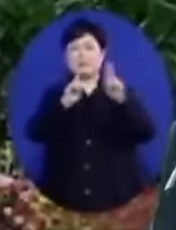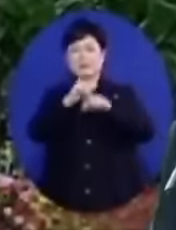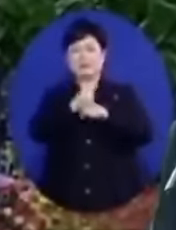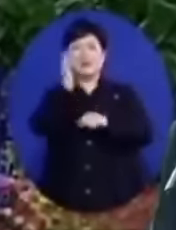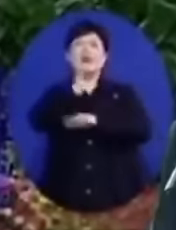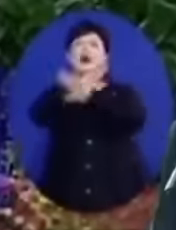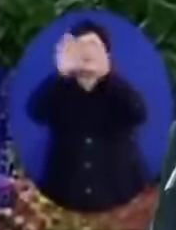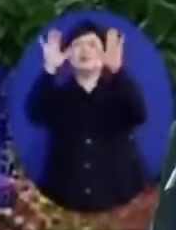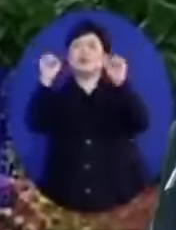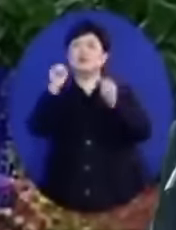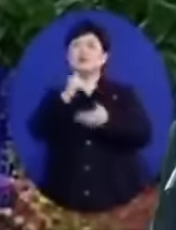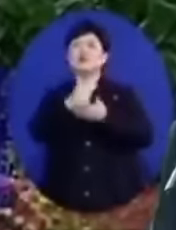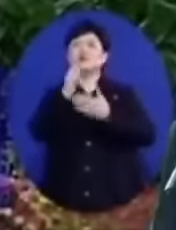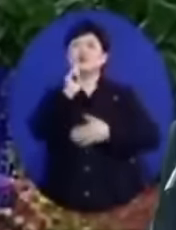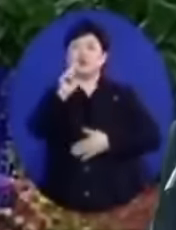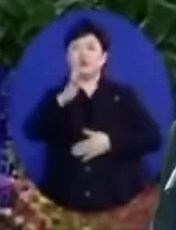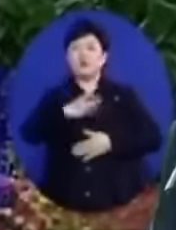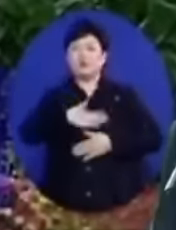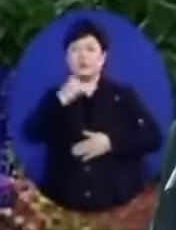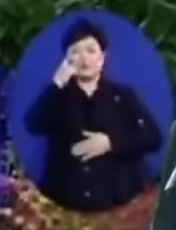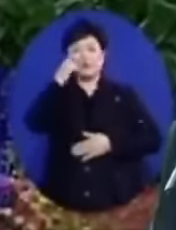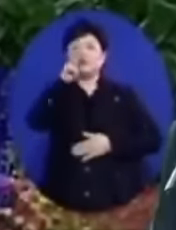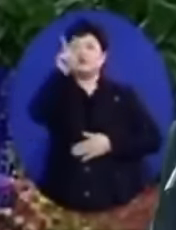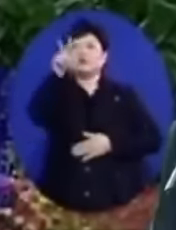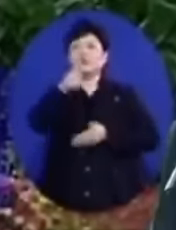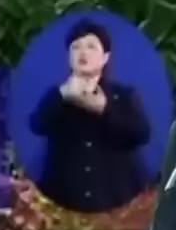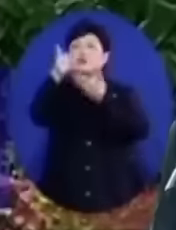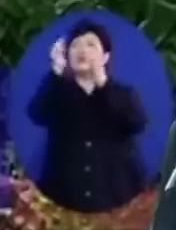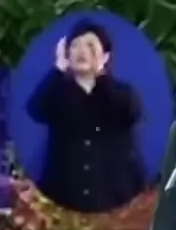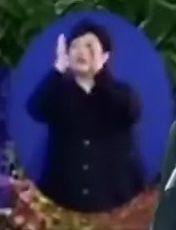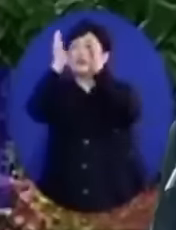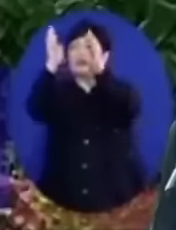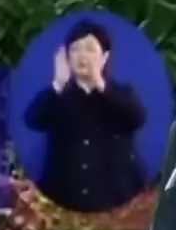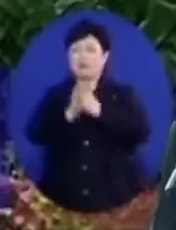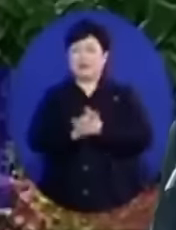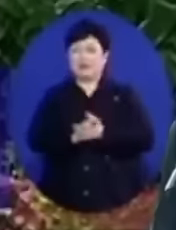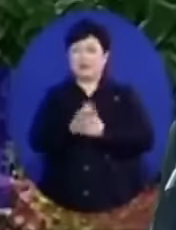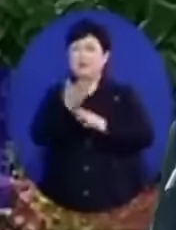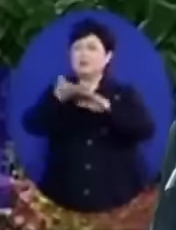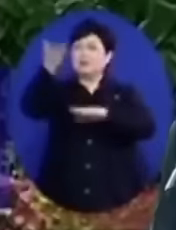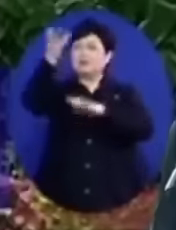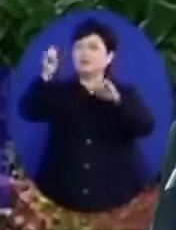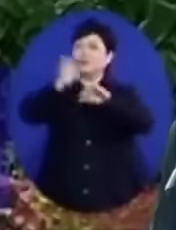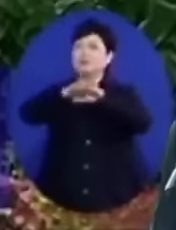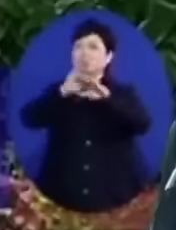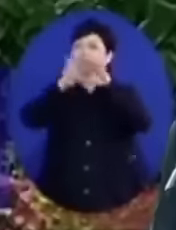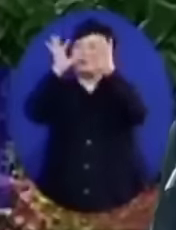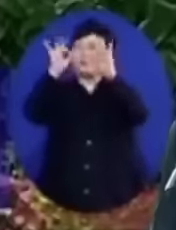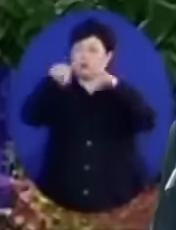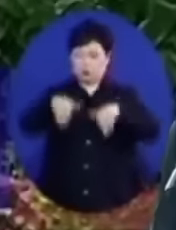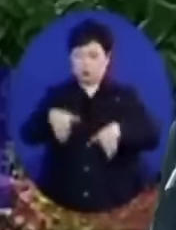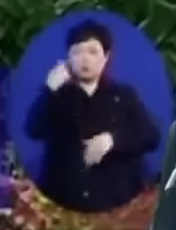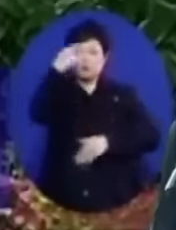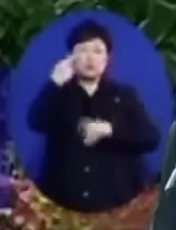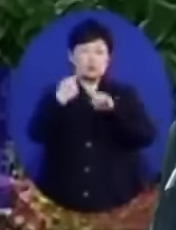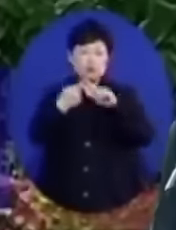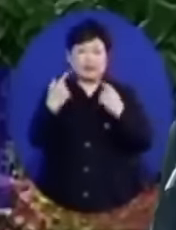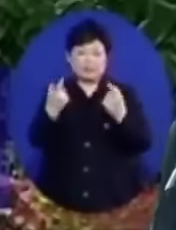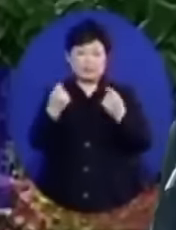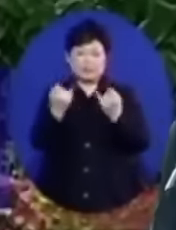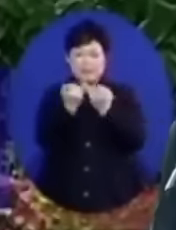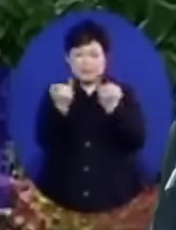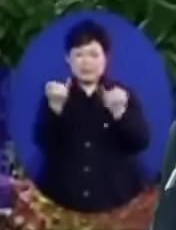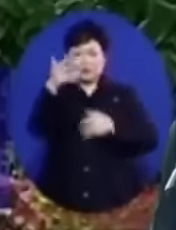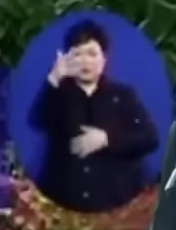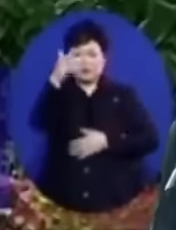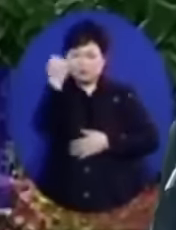하늘에 계시는 주여, 내가 눈을 들어 주께 향하나이다. 상전의 손을 바라보는 종들의 눈같이, 여주인의